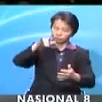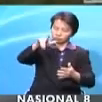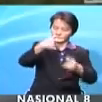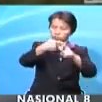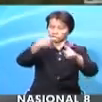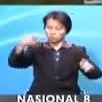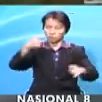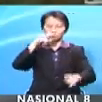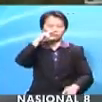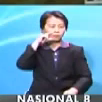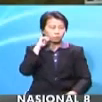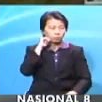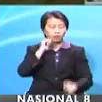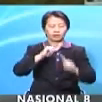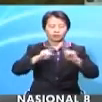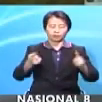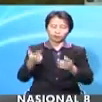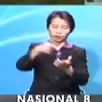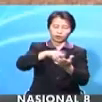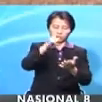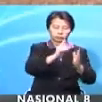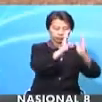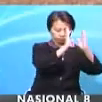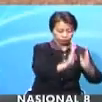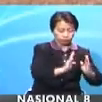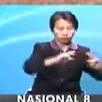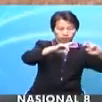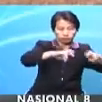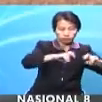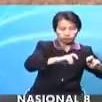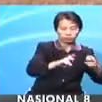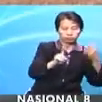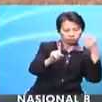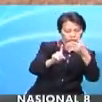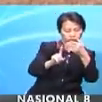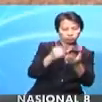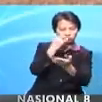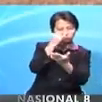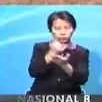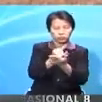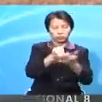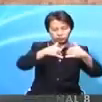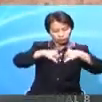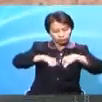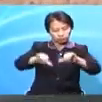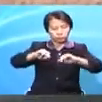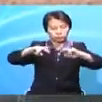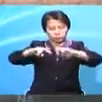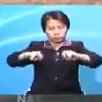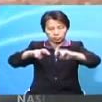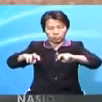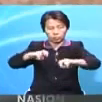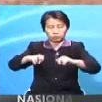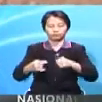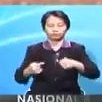yukrin bagaimanapun satu lagi badan siasatan yang menjurus kepada jenayah masih diteruskan